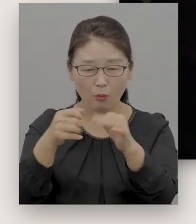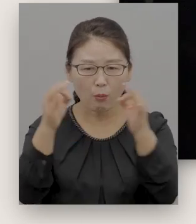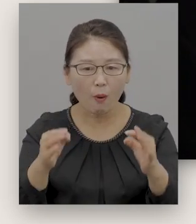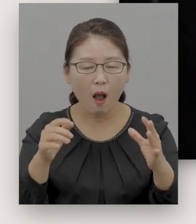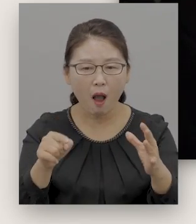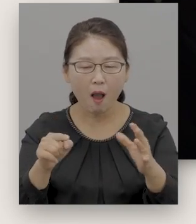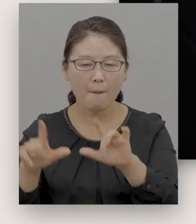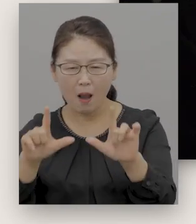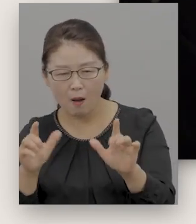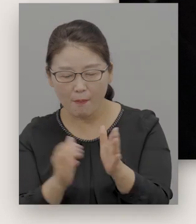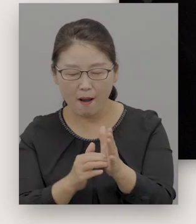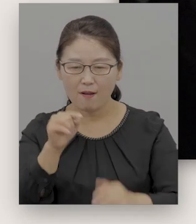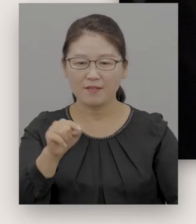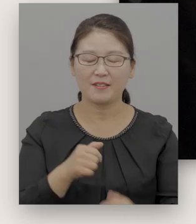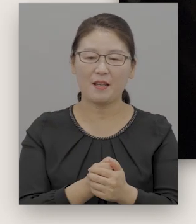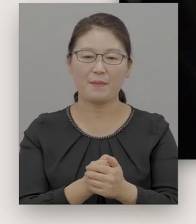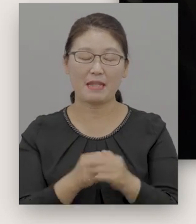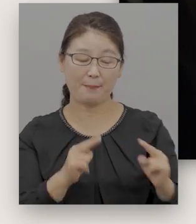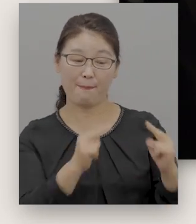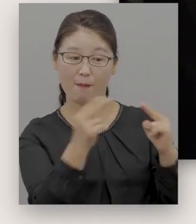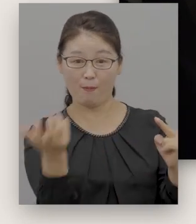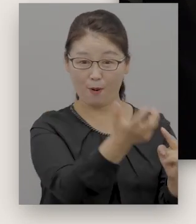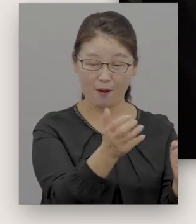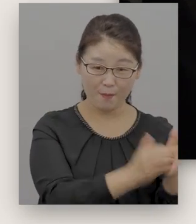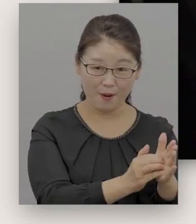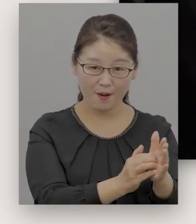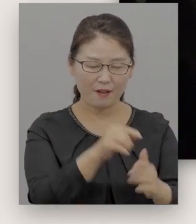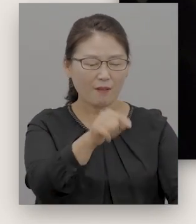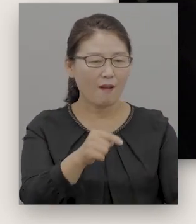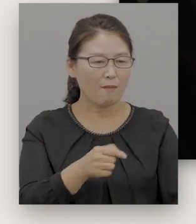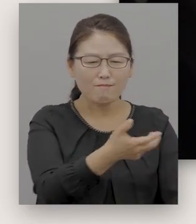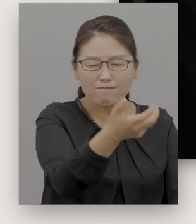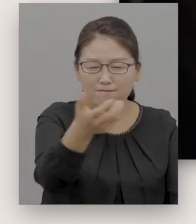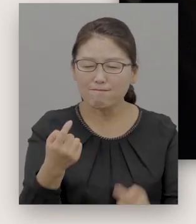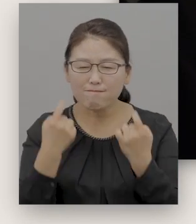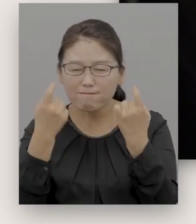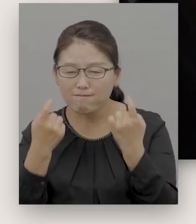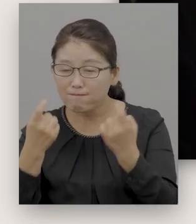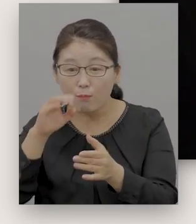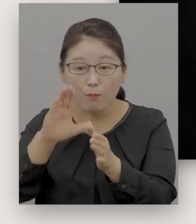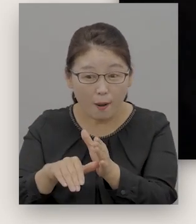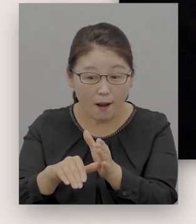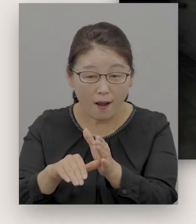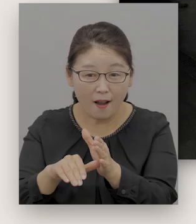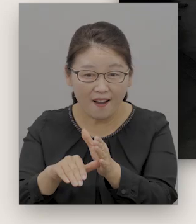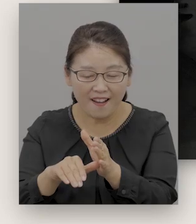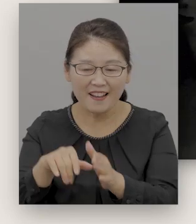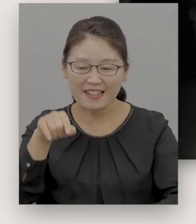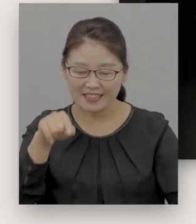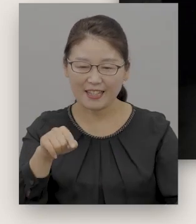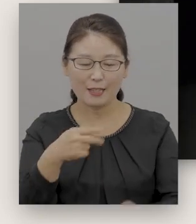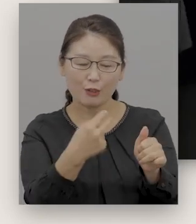되는데 여행을 하게 되는데 그 과정 속에서 이제 있었던 이제 듀샹의 다양한 작업들을 여기서 보실 수 있습니다.